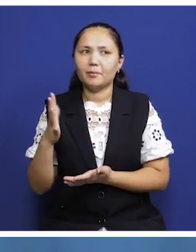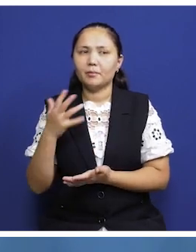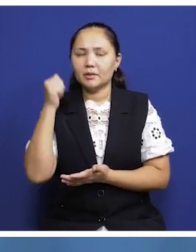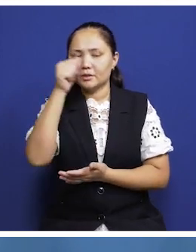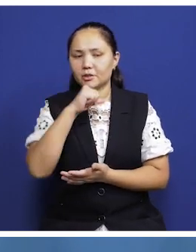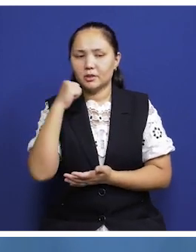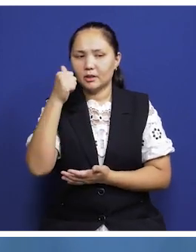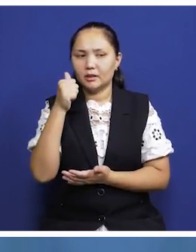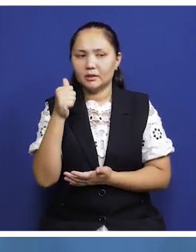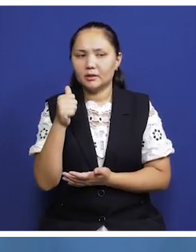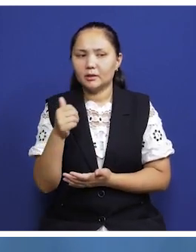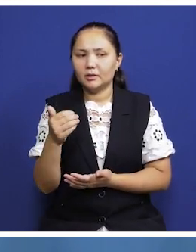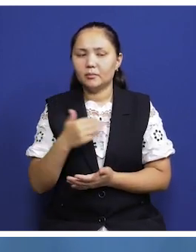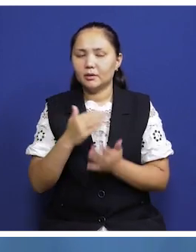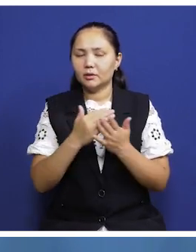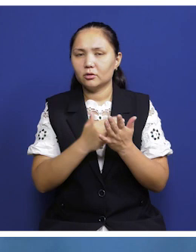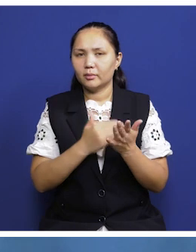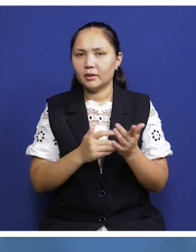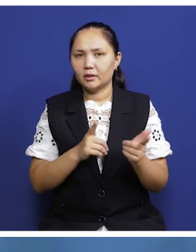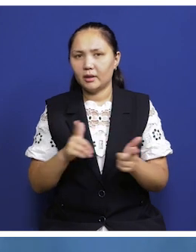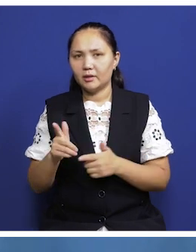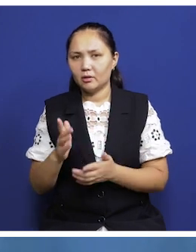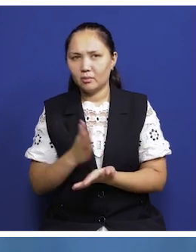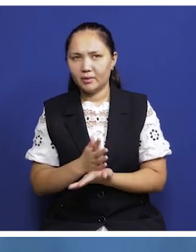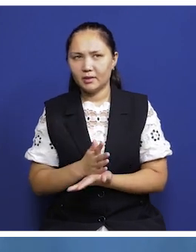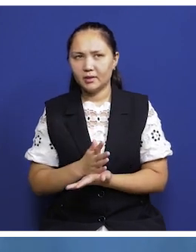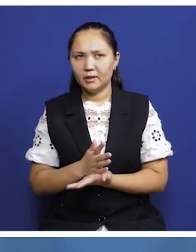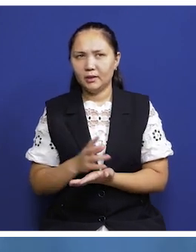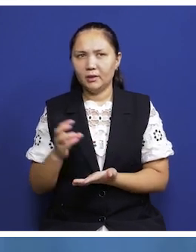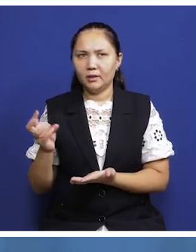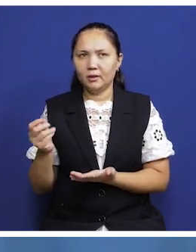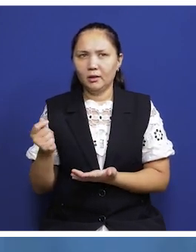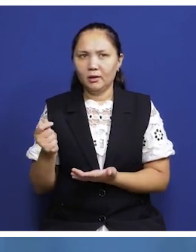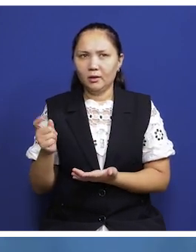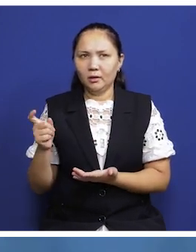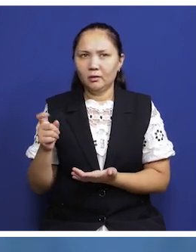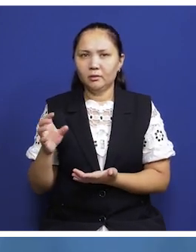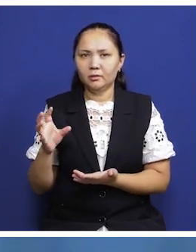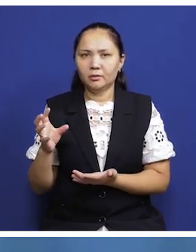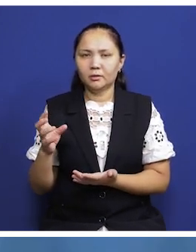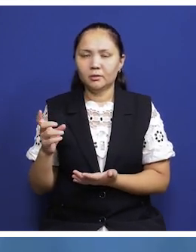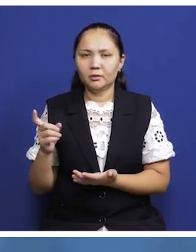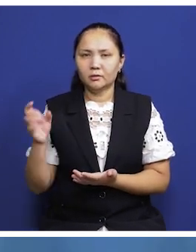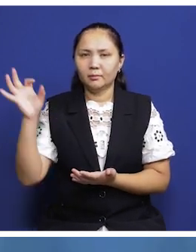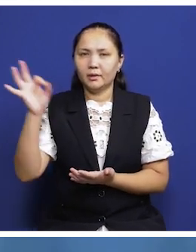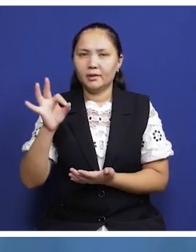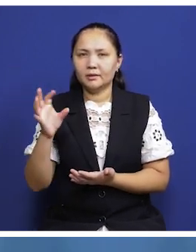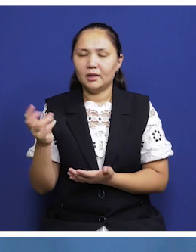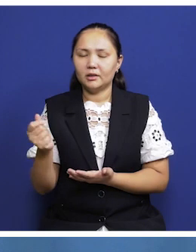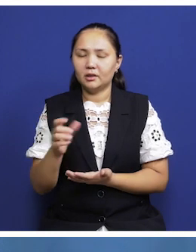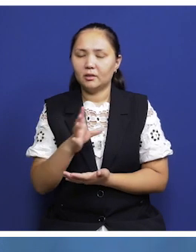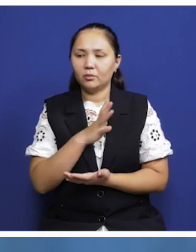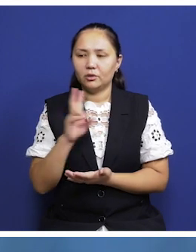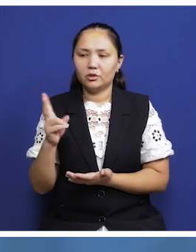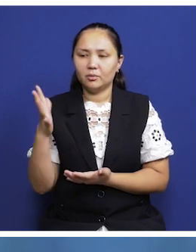дейін біз жоспар қойып отырмыз. Қаржылар бұл жерде 100% болады. Сол 25